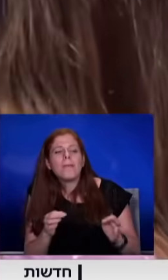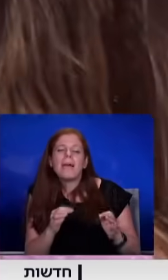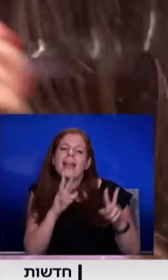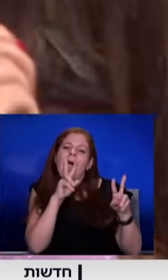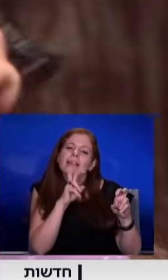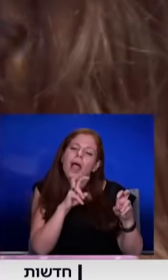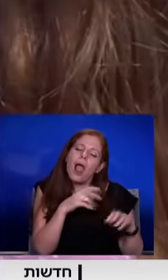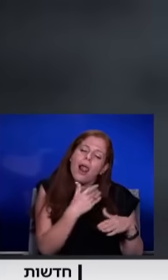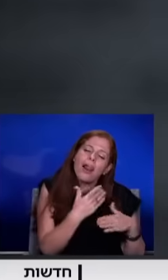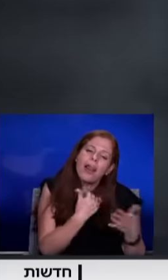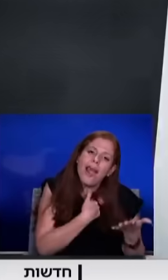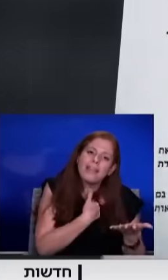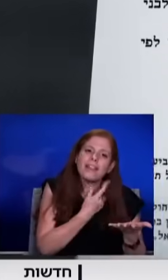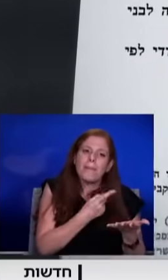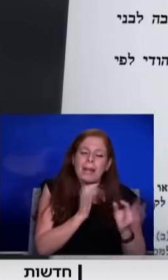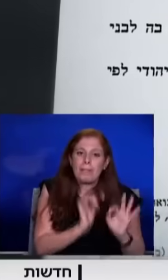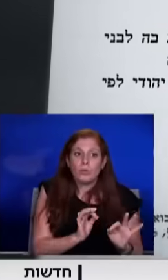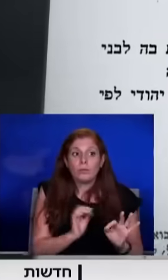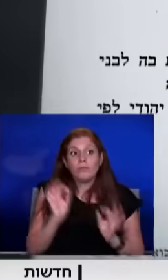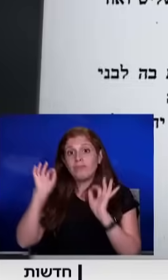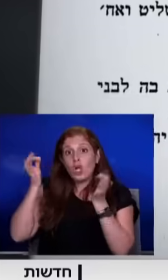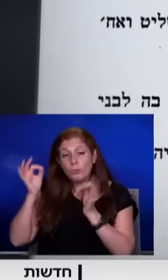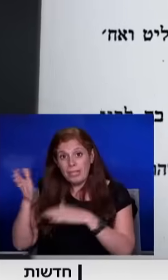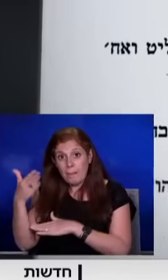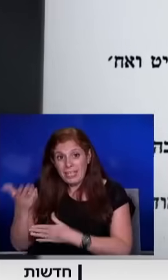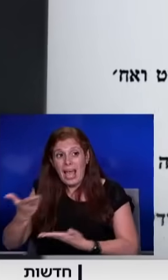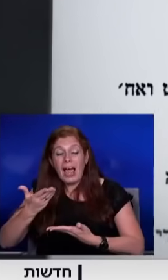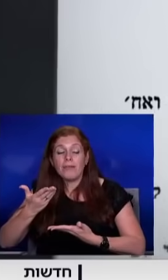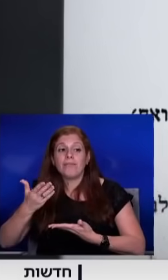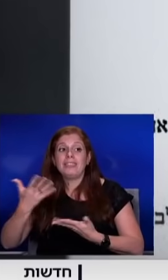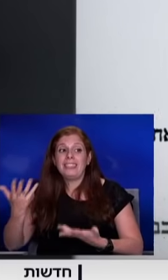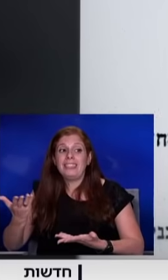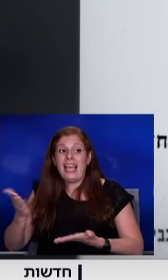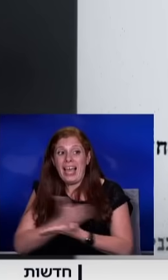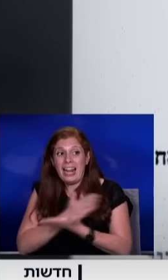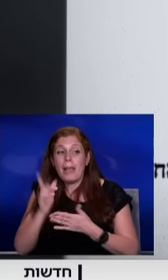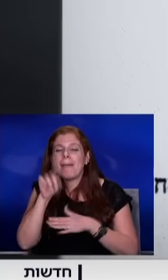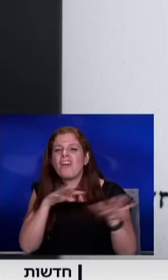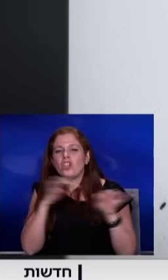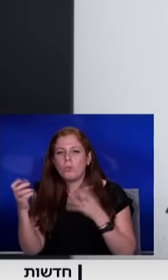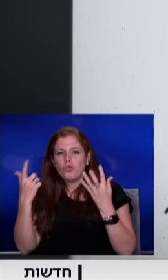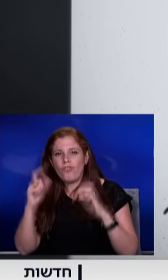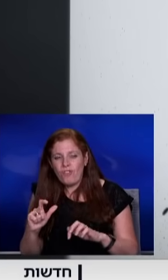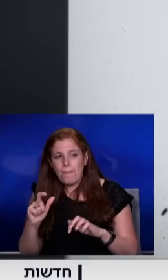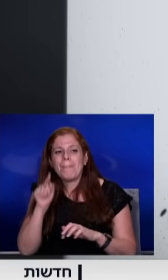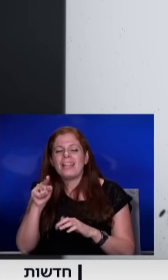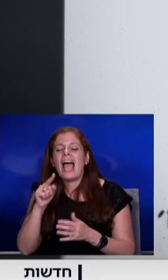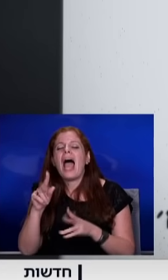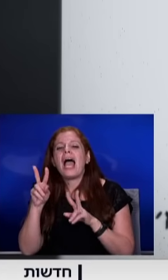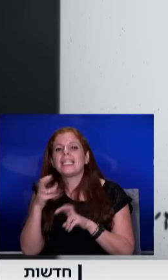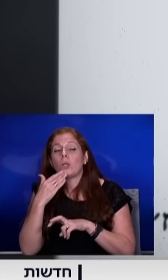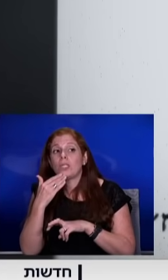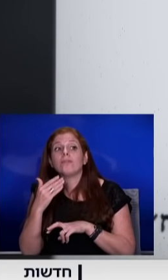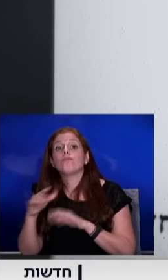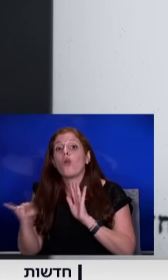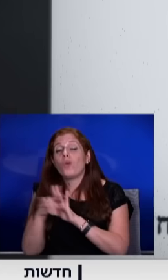ובין המציאות הישראלית. רשמית, המדינה אימצה בשנת 1970 את ההגדרה ההלכתית. לפי חוק השבות, יהודי הוא מי